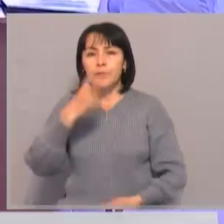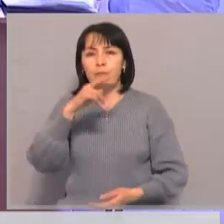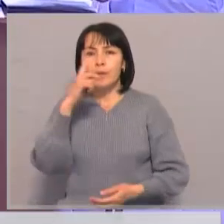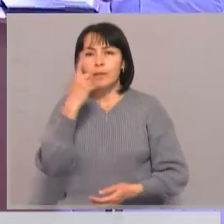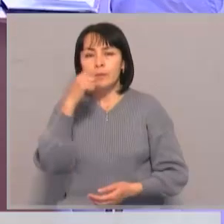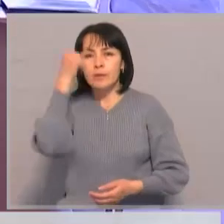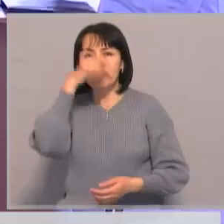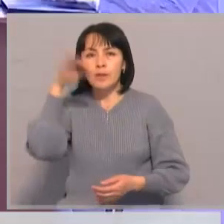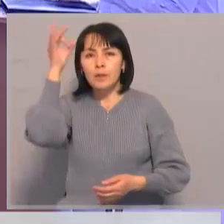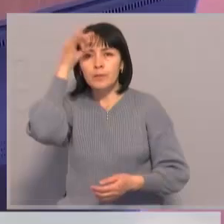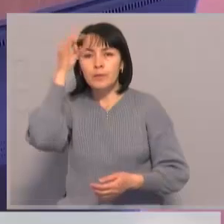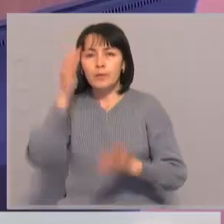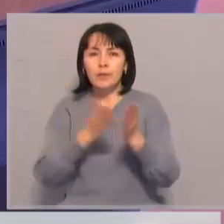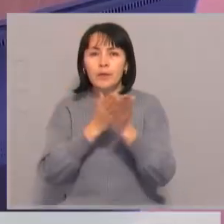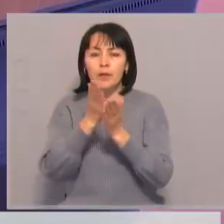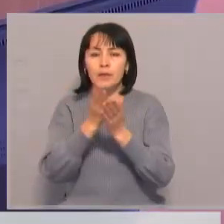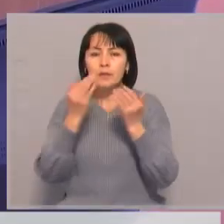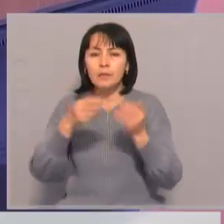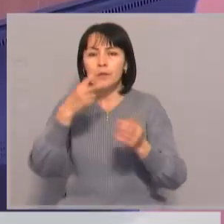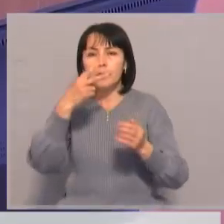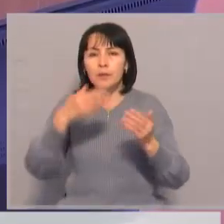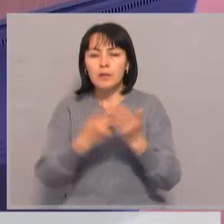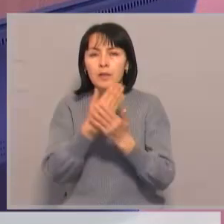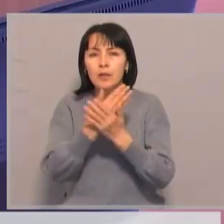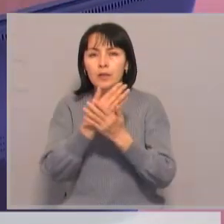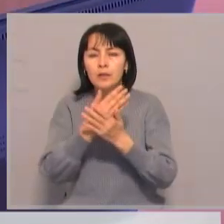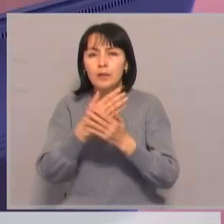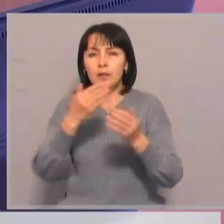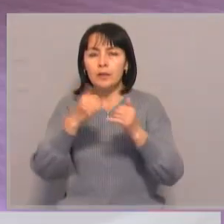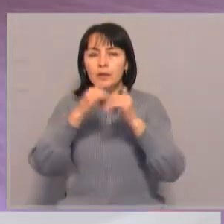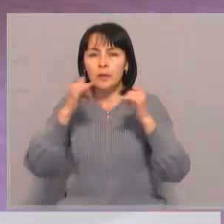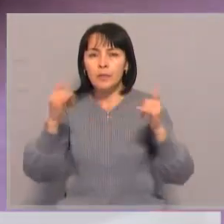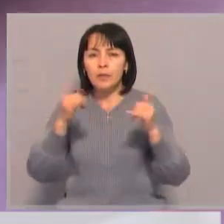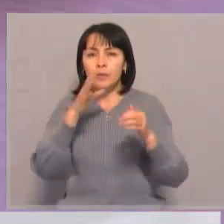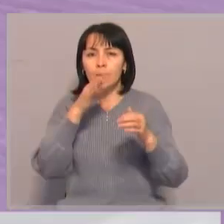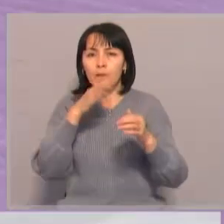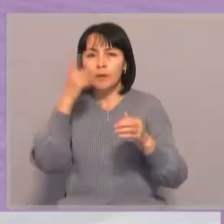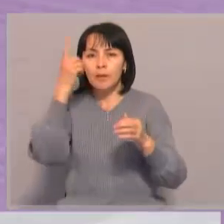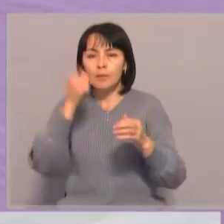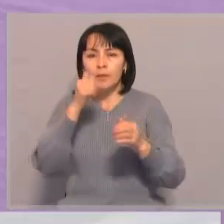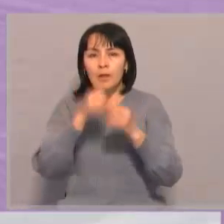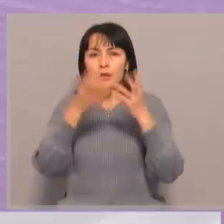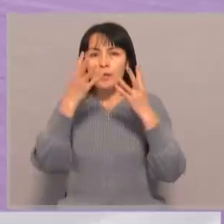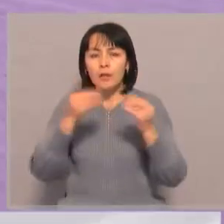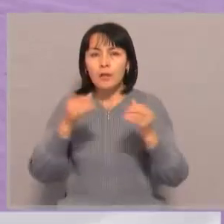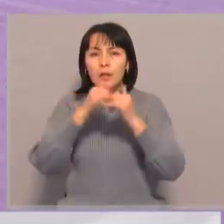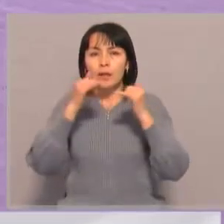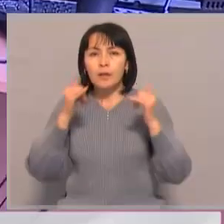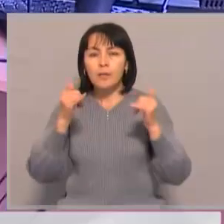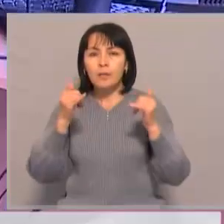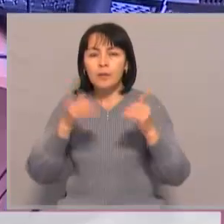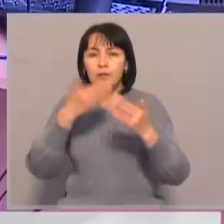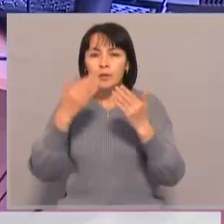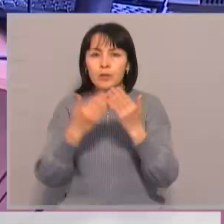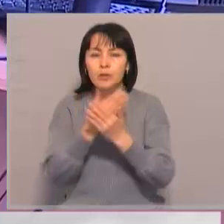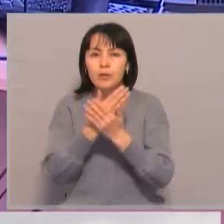21-ші ғасыр психология ғасыры. Бұл жаңа технологиялардың дәуірі екені айдын анық. Күннен күнге өркендеп келе жатқан